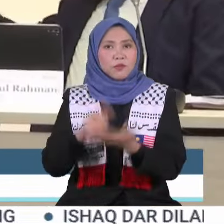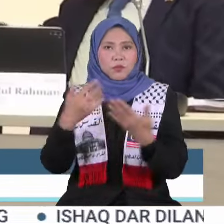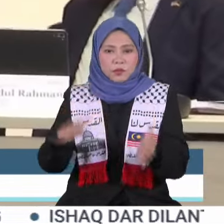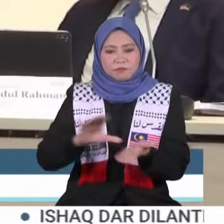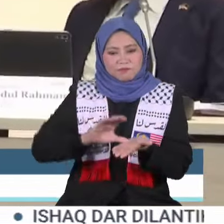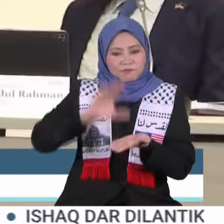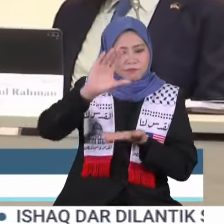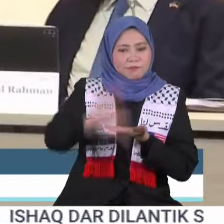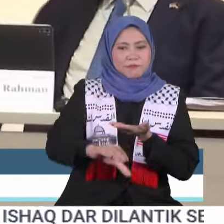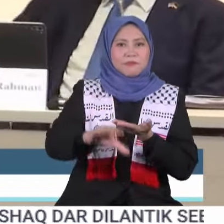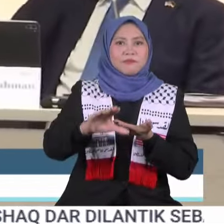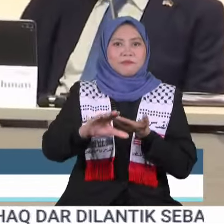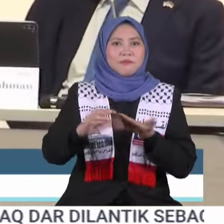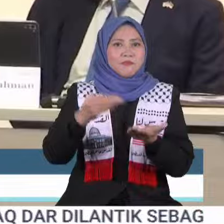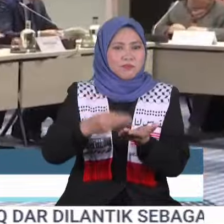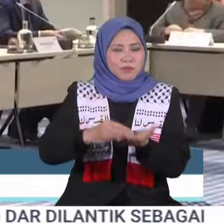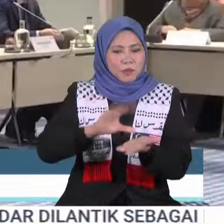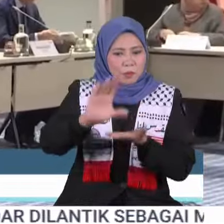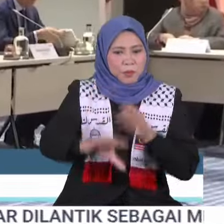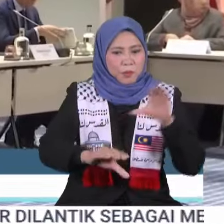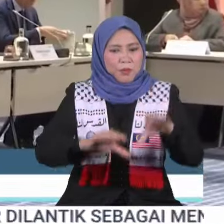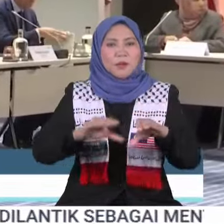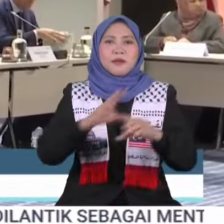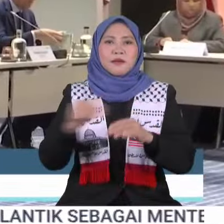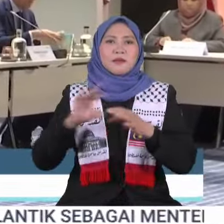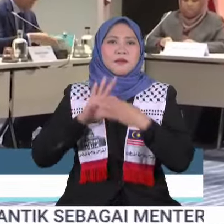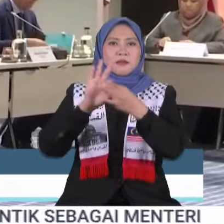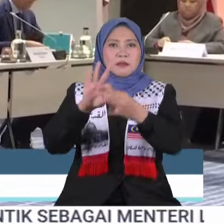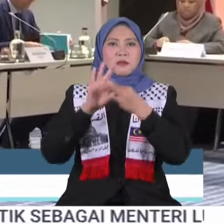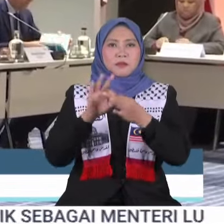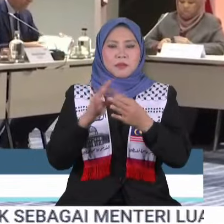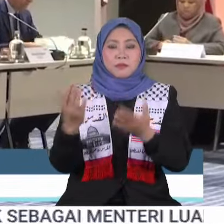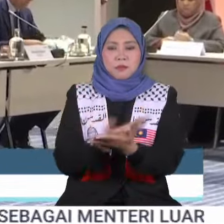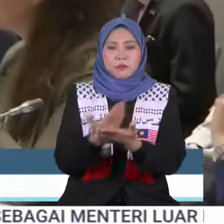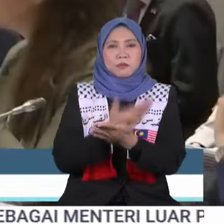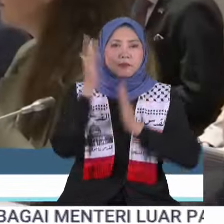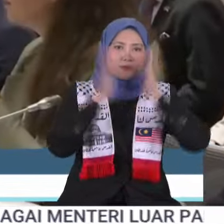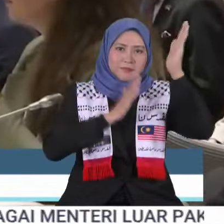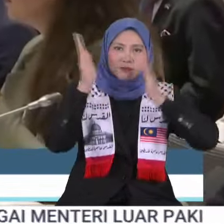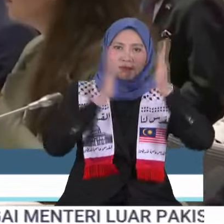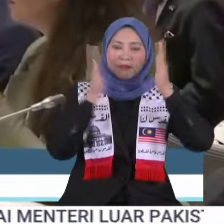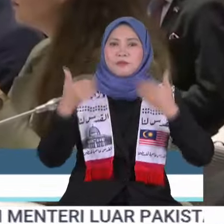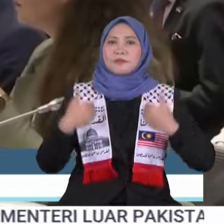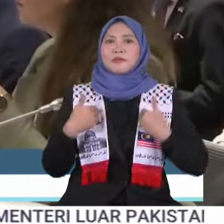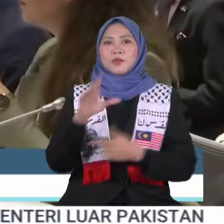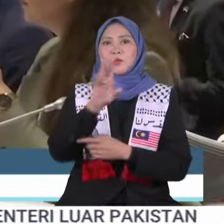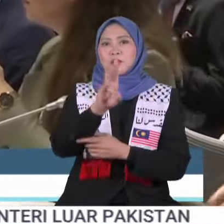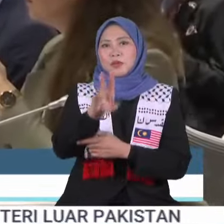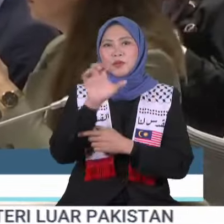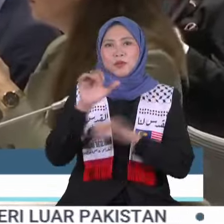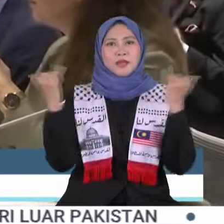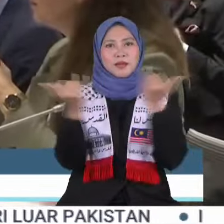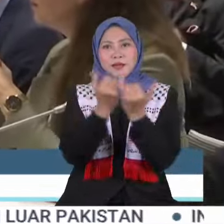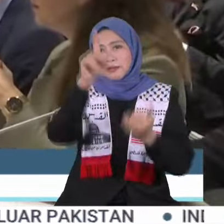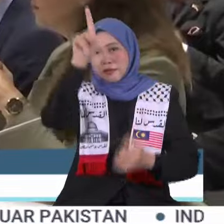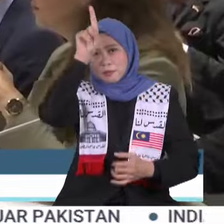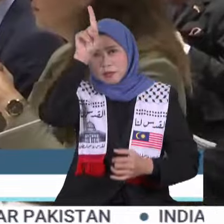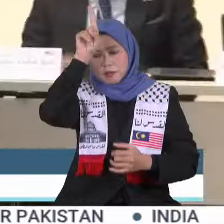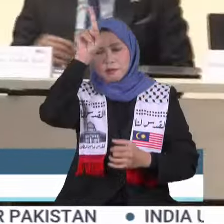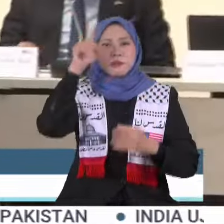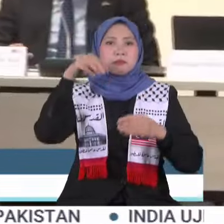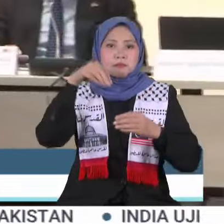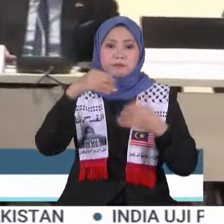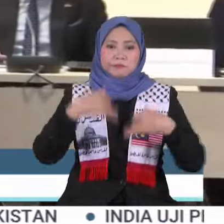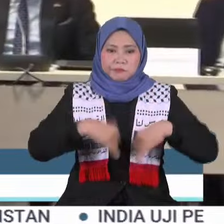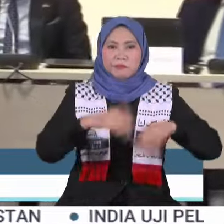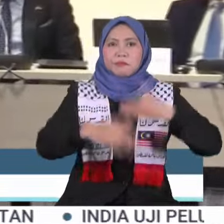melabur dan syarikat-syarikat berpotensi dengan kerjasama baru di Malaysia terdapat lebih 700 Syarikat Jerman yang beroperasi di